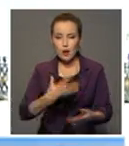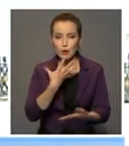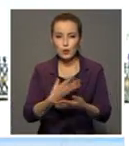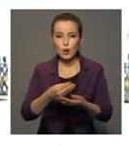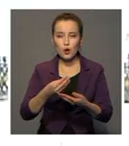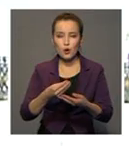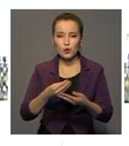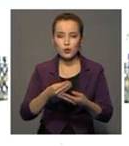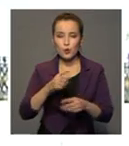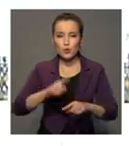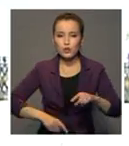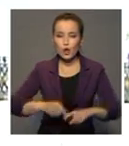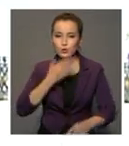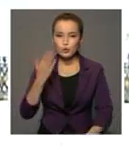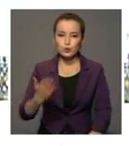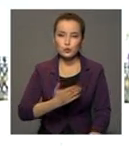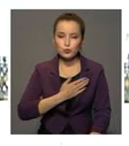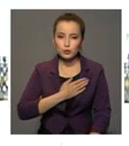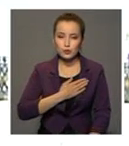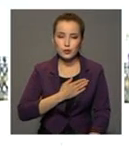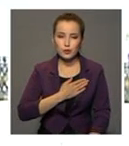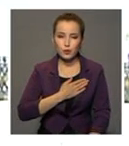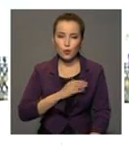сүю, отанды қорғау